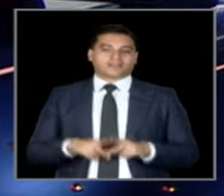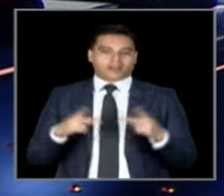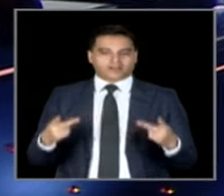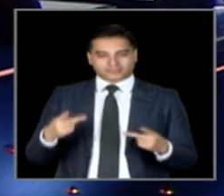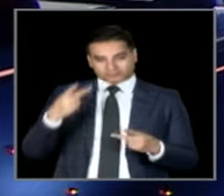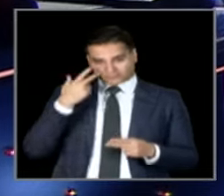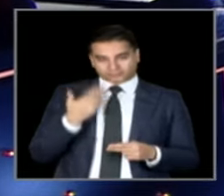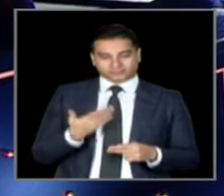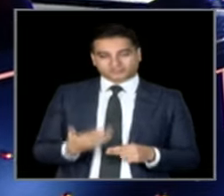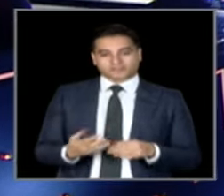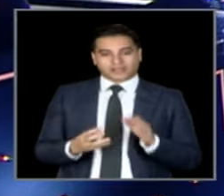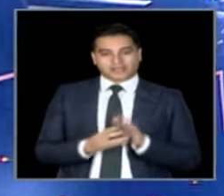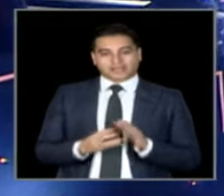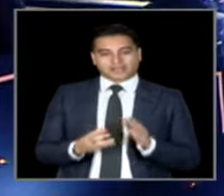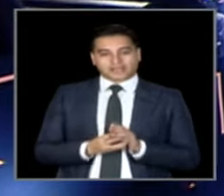اتغيرت